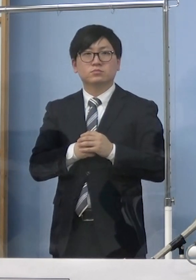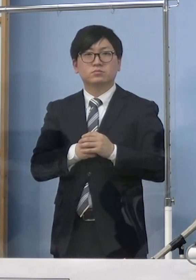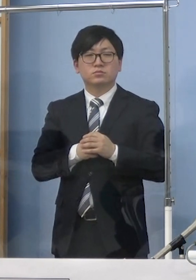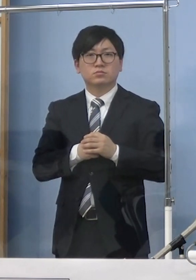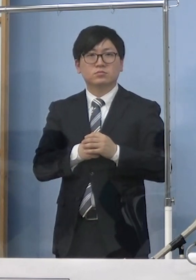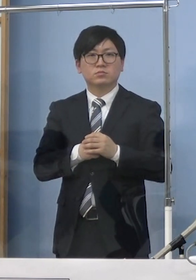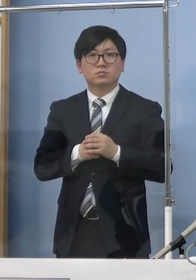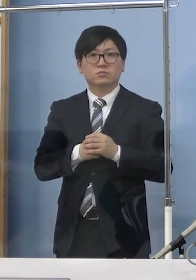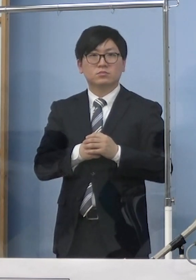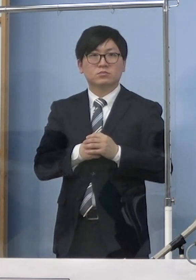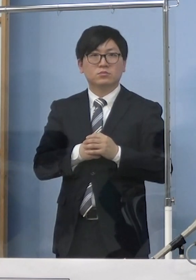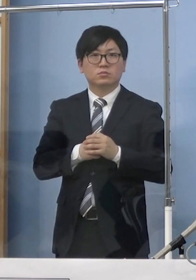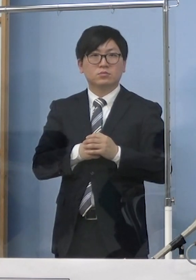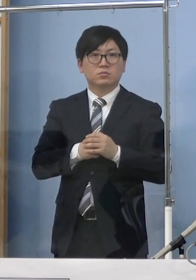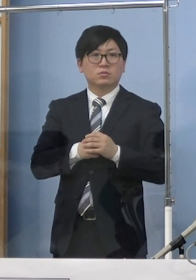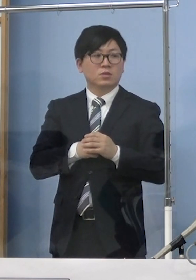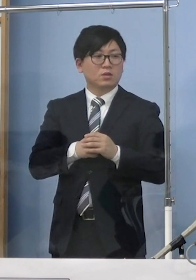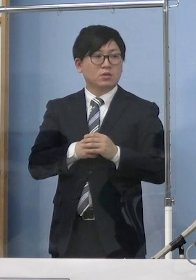使えるん